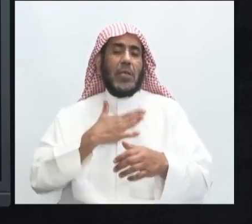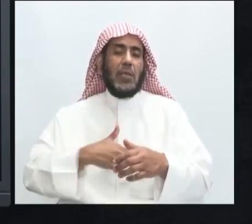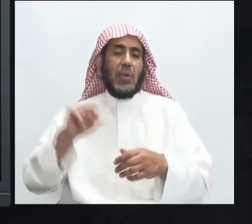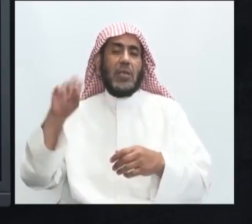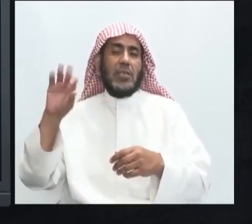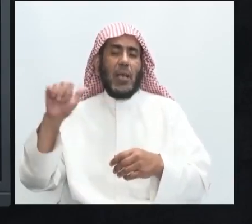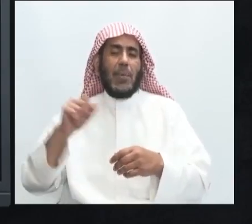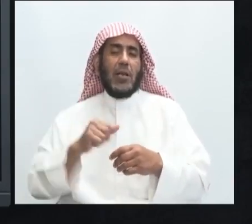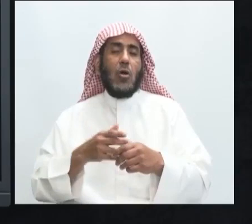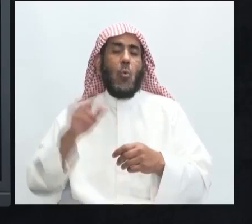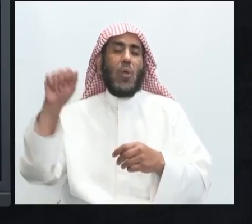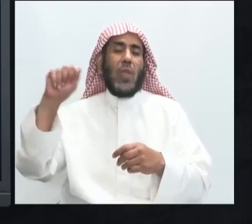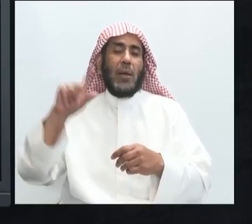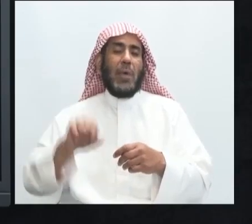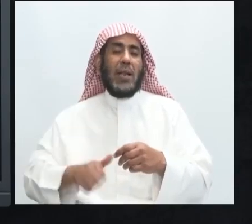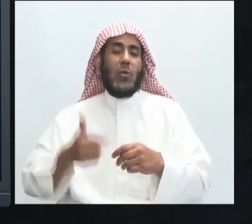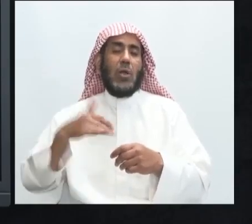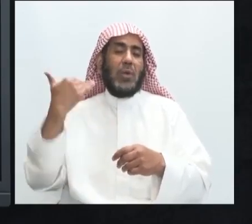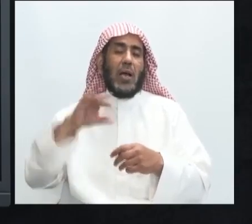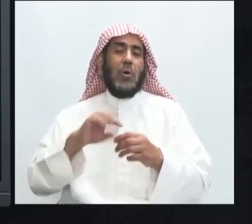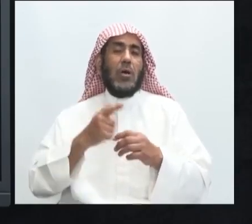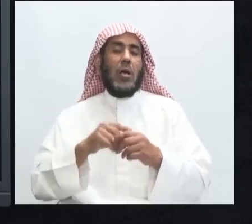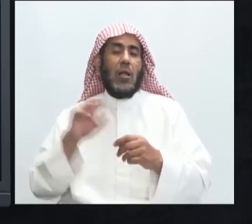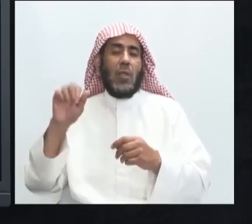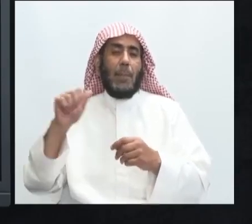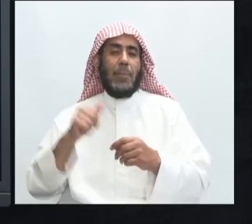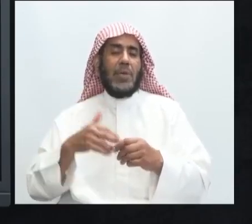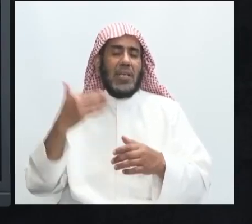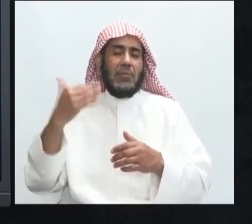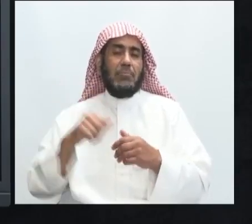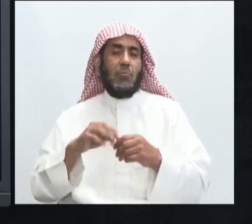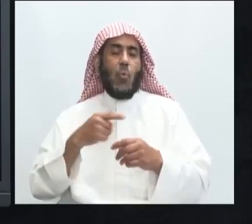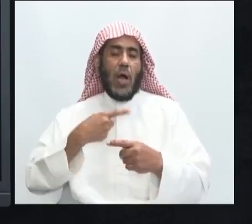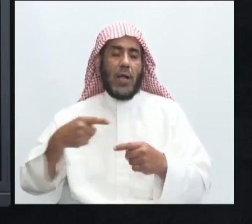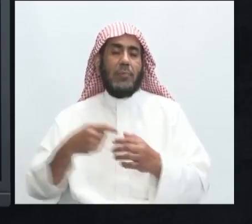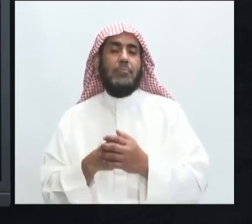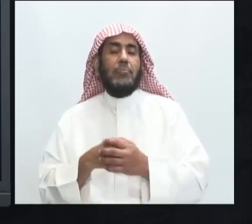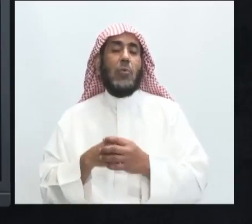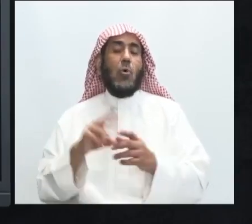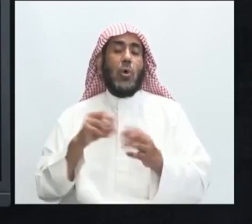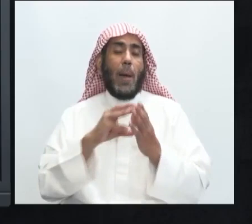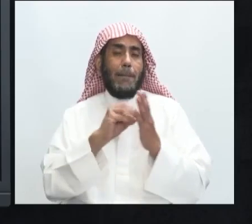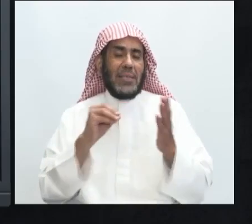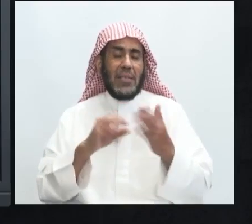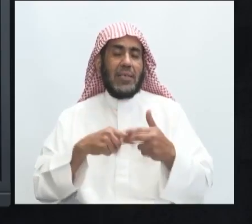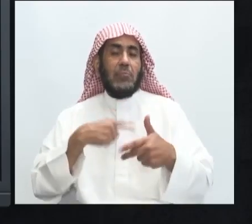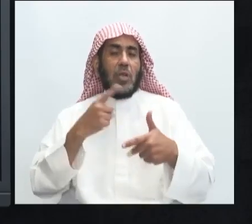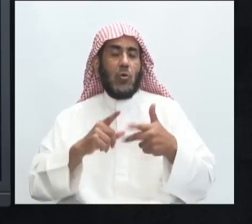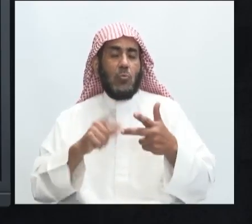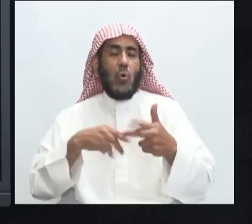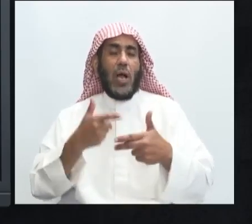معنى اصبر صبرا وضربا فضرب رقاب هنا ضرب معنى اضرب وهكذا فهنا مصدر ينوب عن